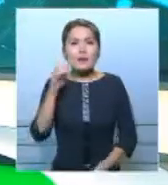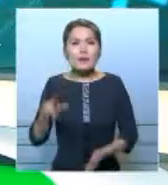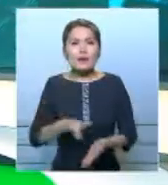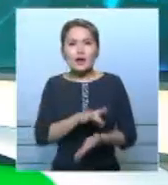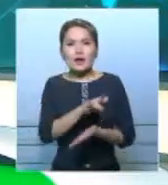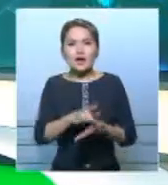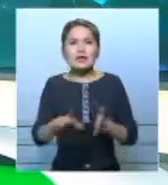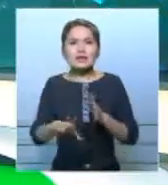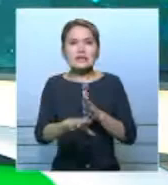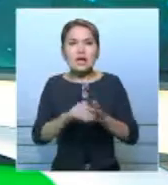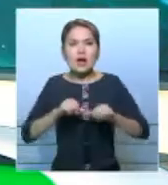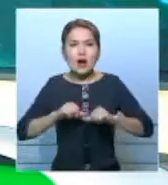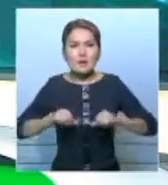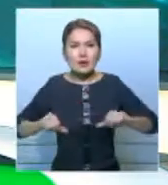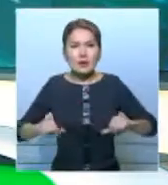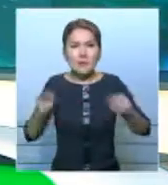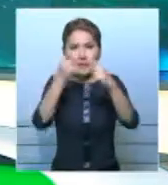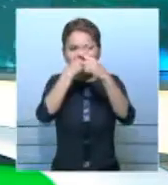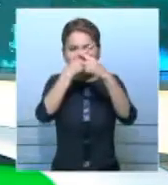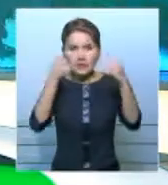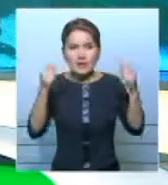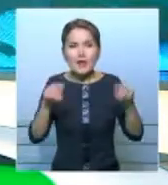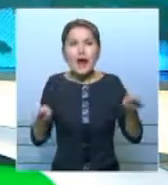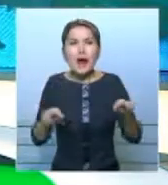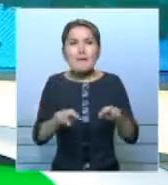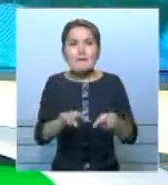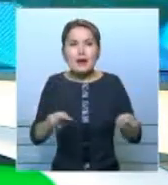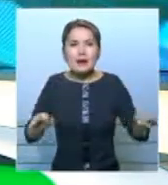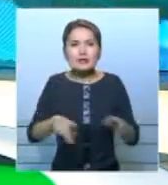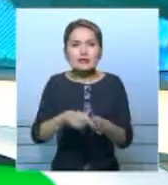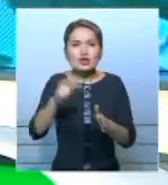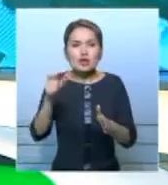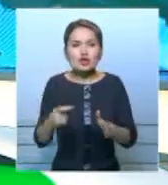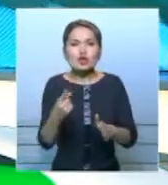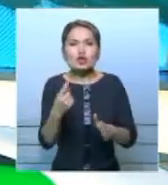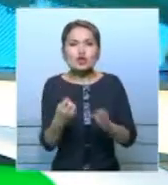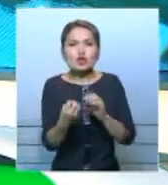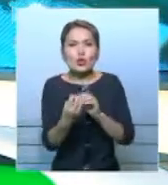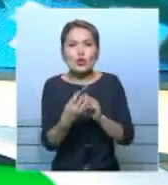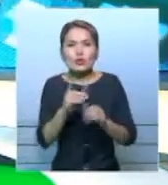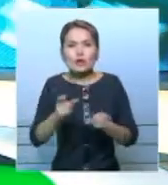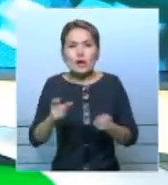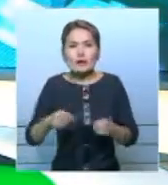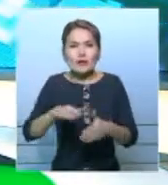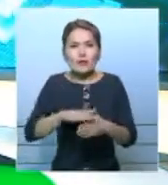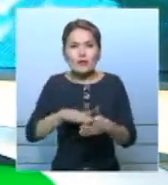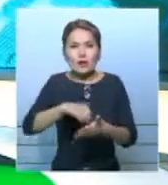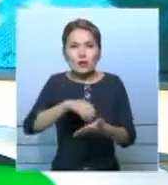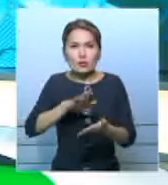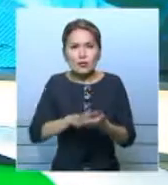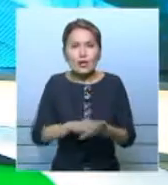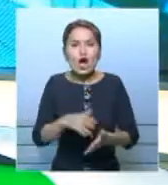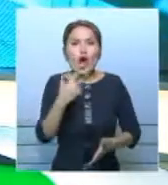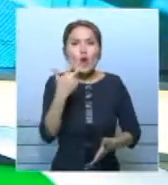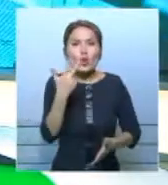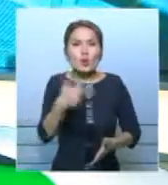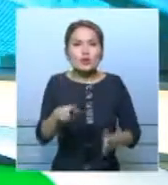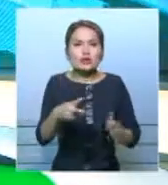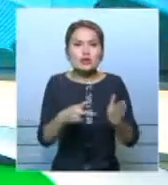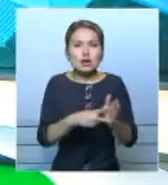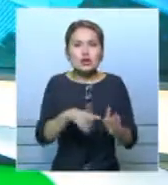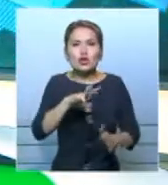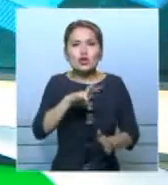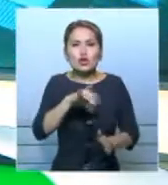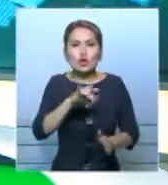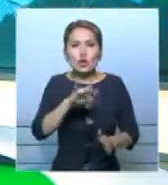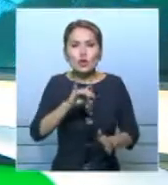Алматы қалалық сайлау комиссиясының мәліметінше мәслихат депутаттарына 114 үміткер тіркелген. Оның 37-сі Нұр Отан